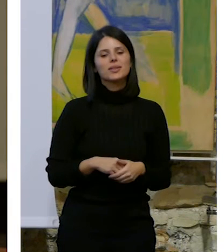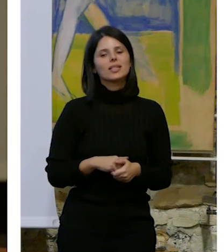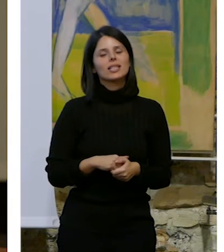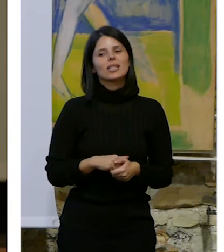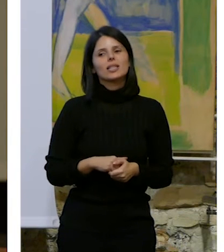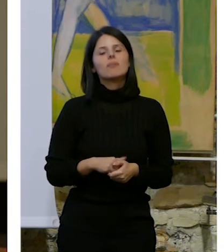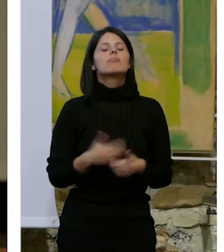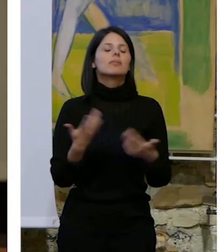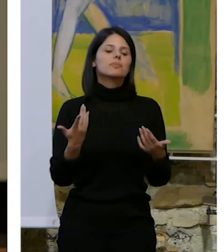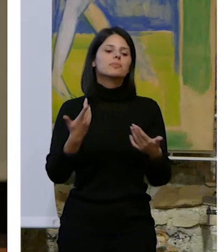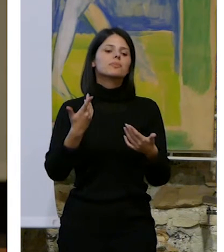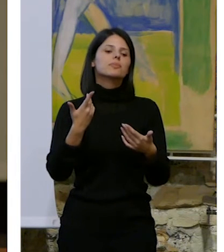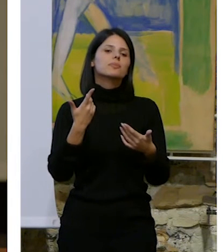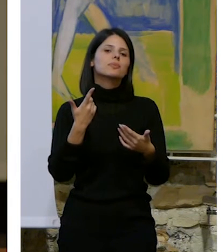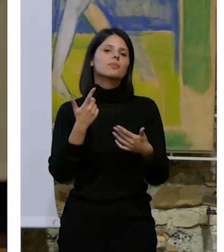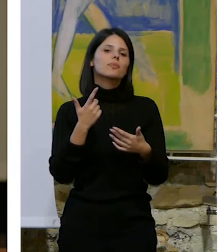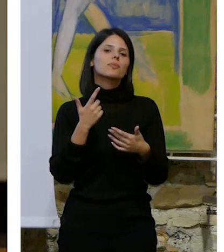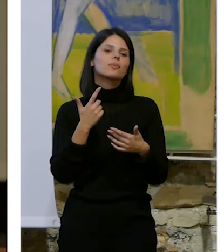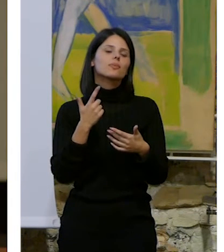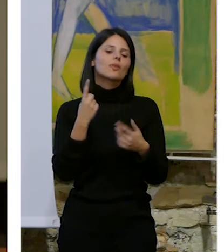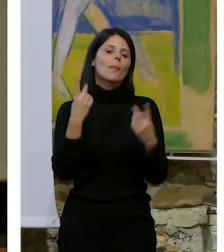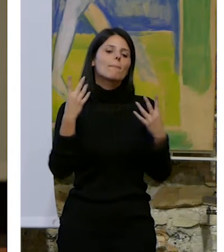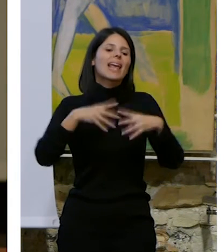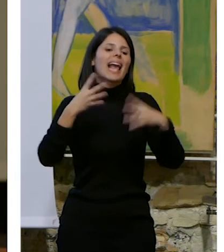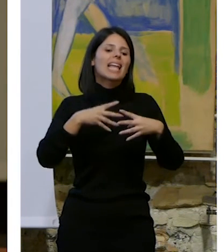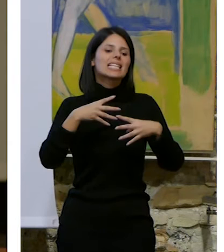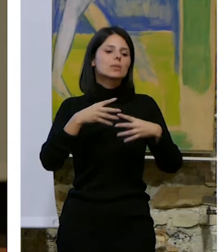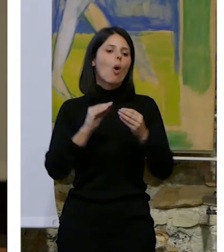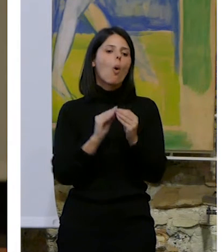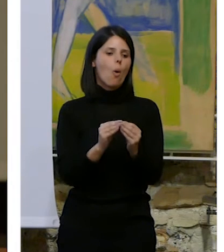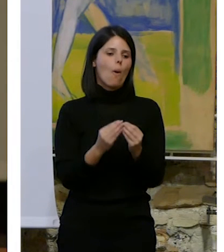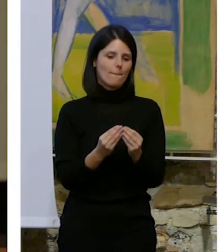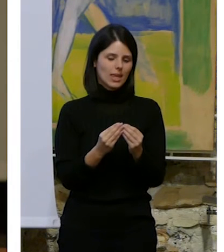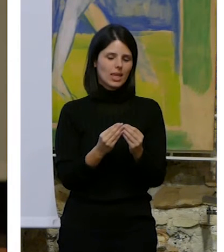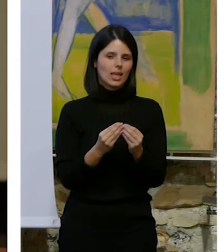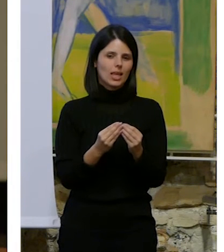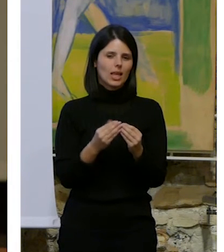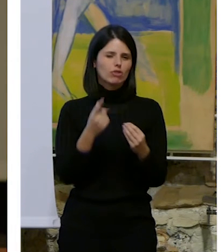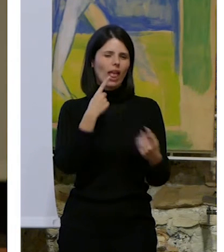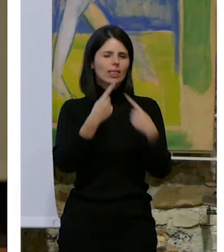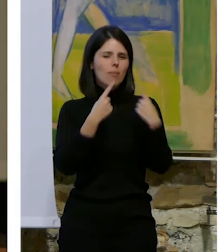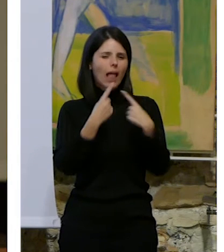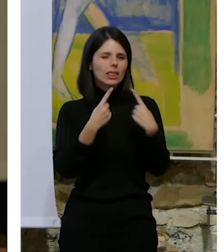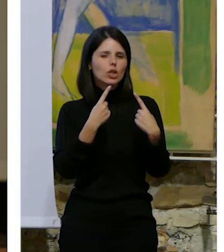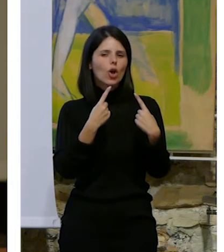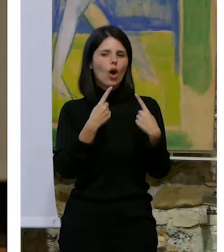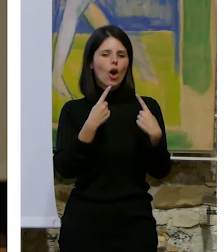ci deve permettere di capire che cos'è il meccanismo della gnosi. Questo dibattito fra aristotelismo